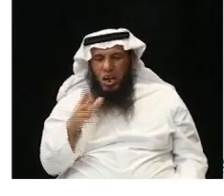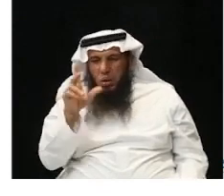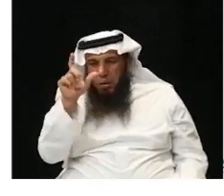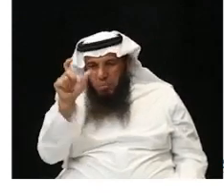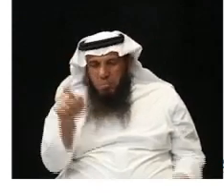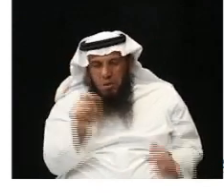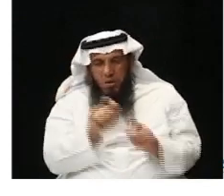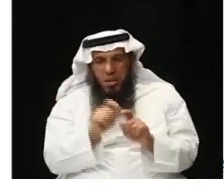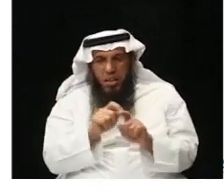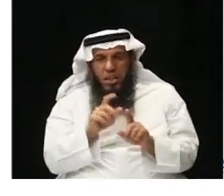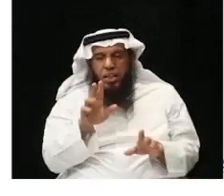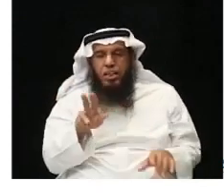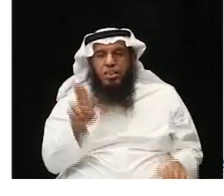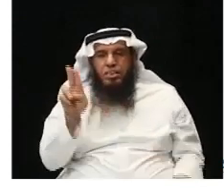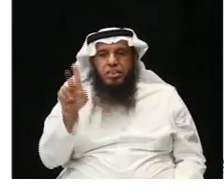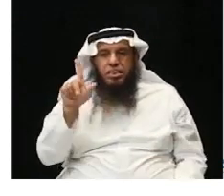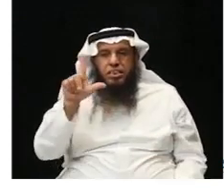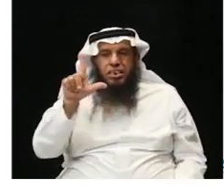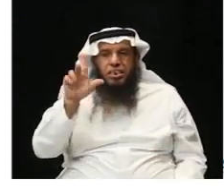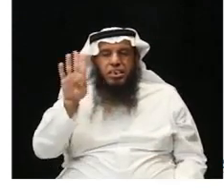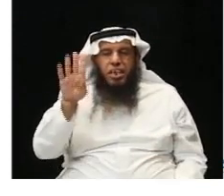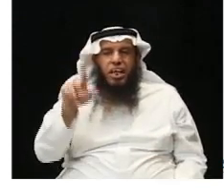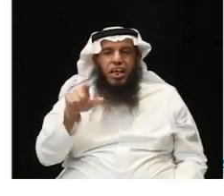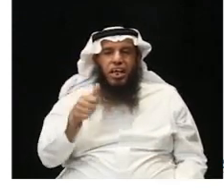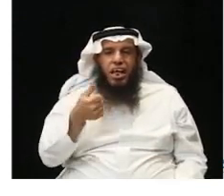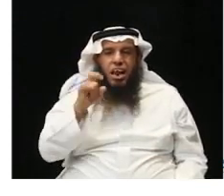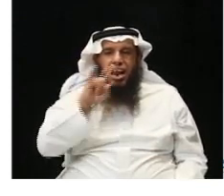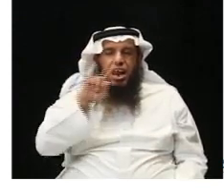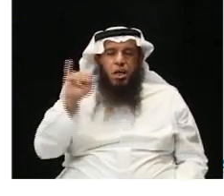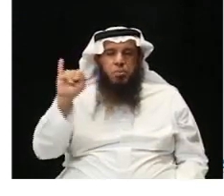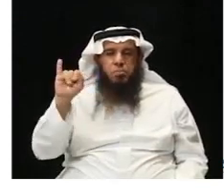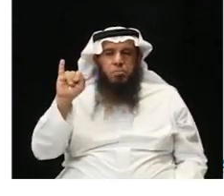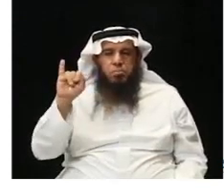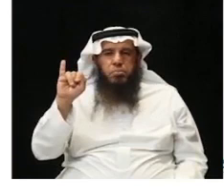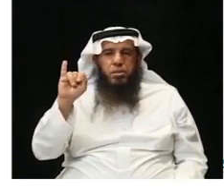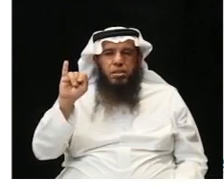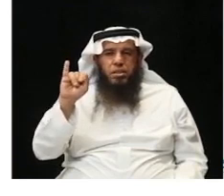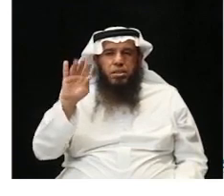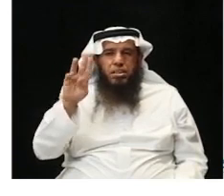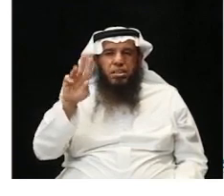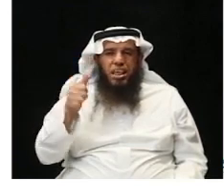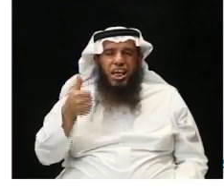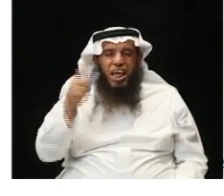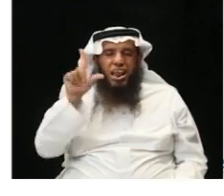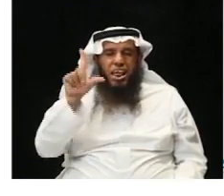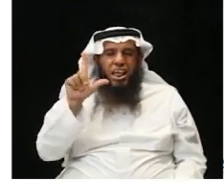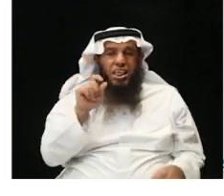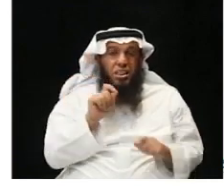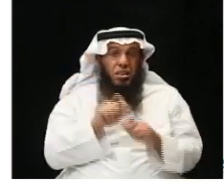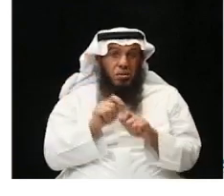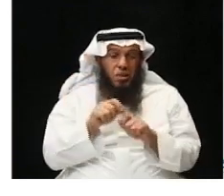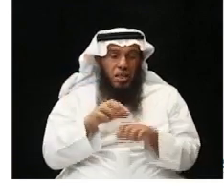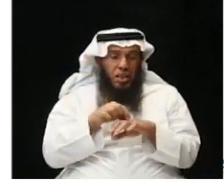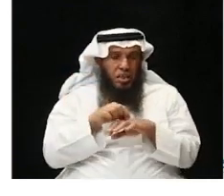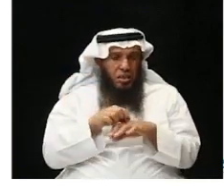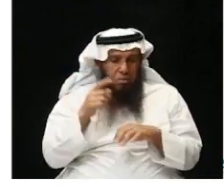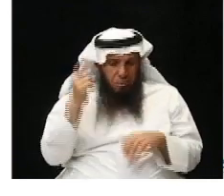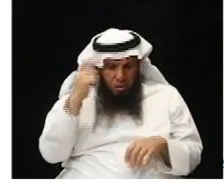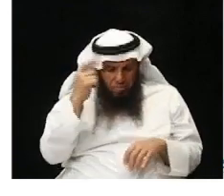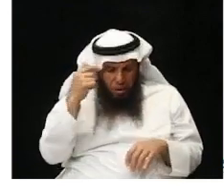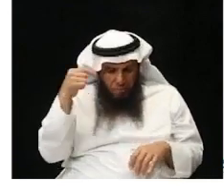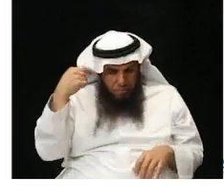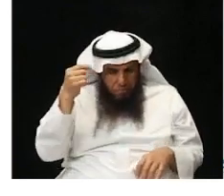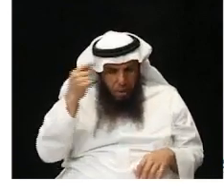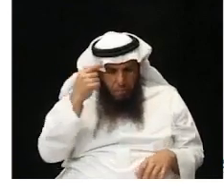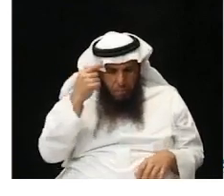قال: وتلك الأمثال، سواء كان العنكبوت أو غيرها، نضربها للناس وما يعقلها، يعقلها،